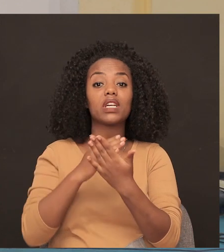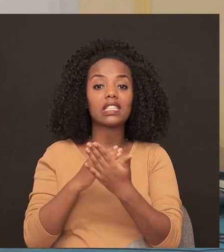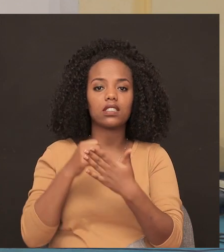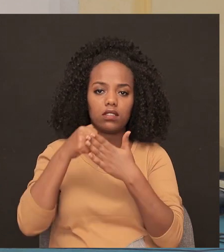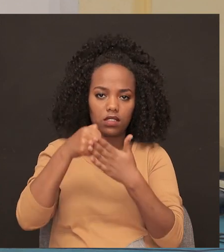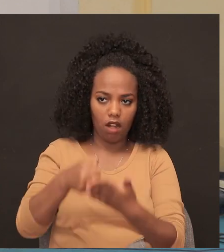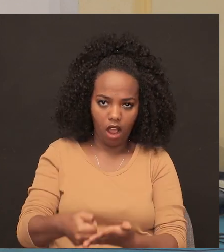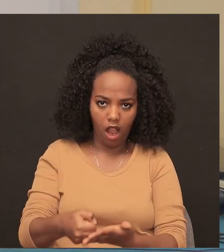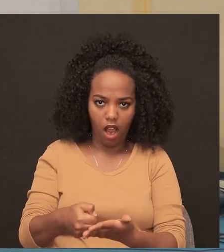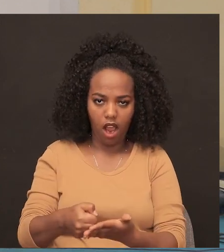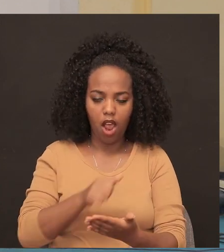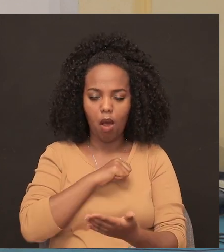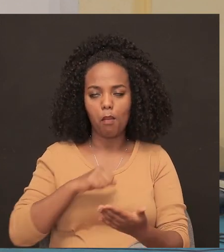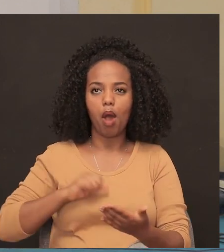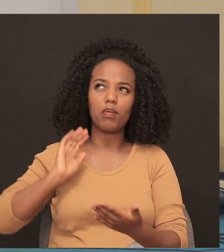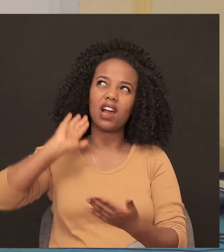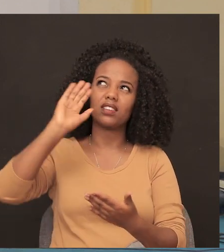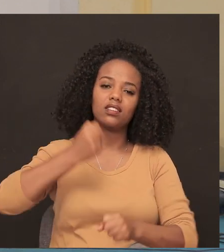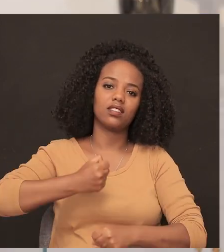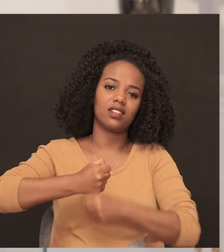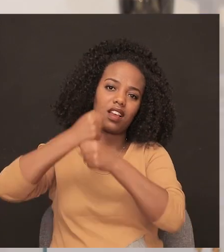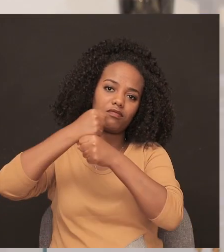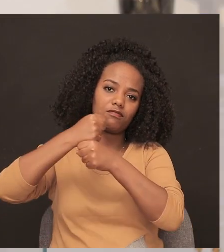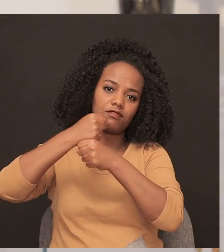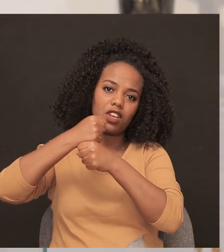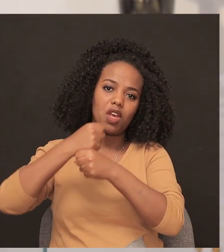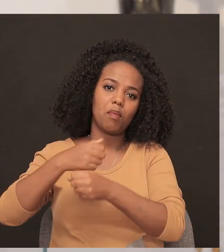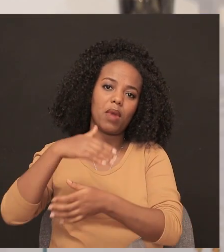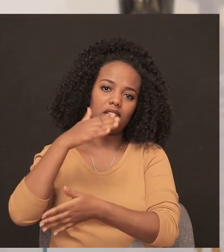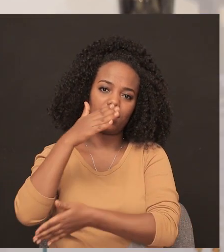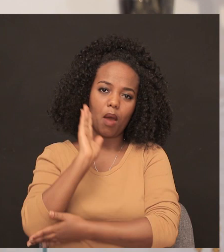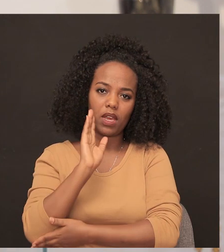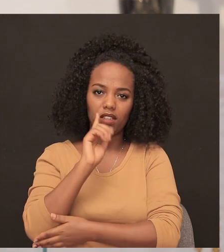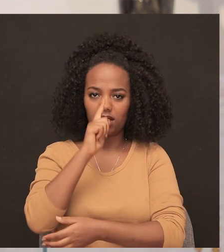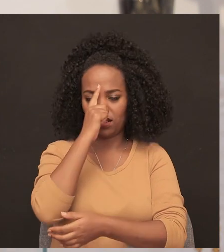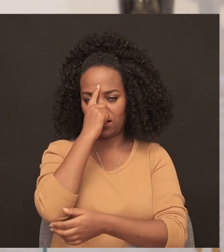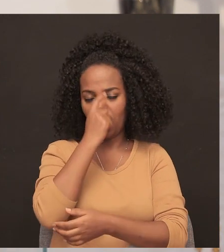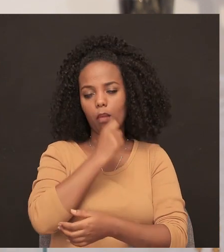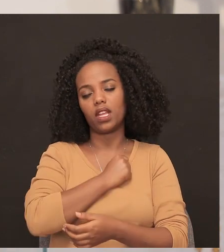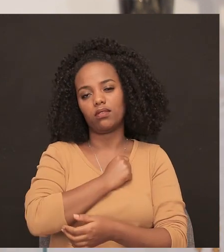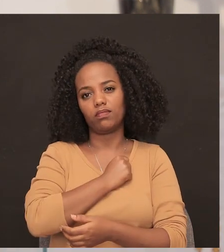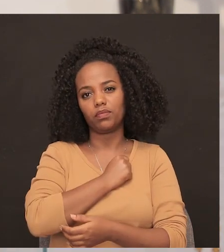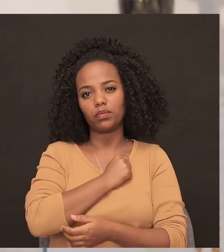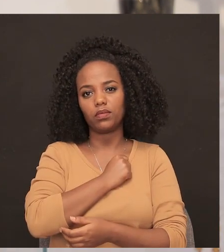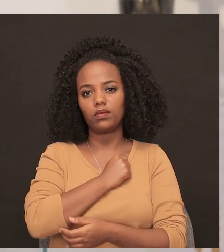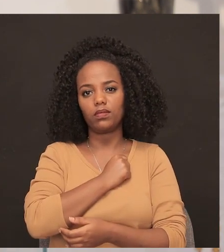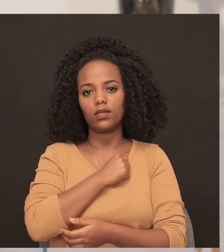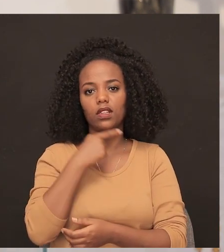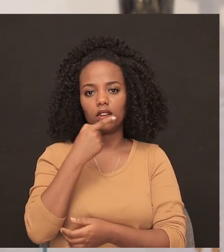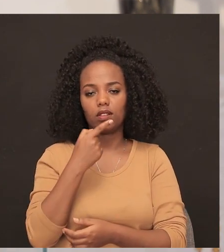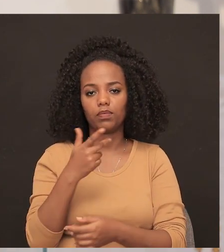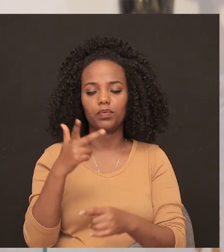ጽና። በአምላክህ ተደገፍ። በእግዚአብሔር ታመን ብሎ ይመክራል።